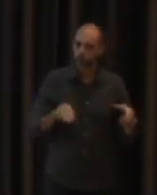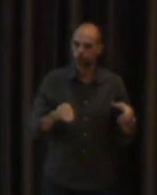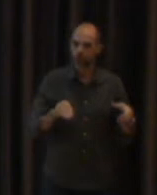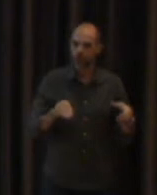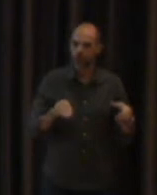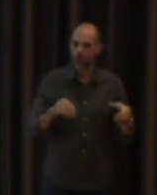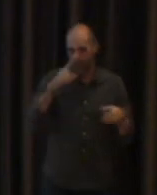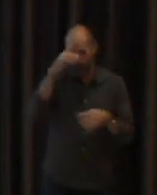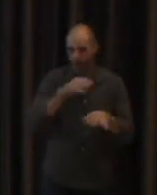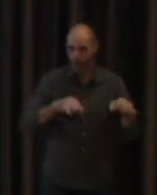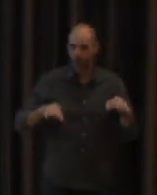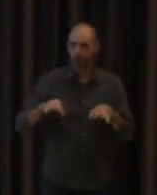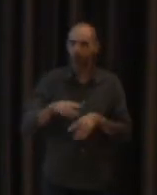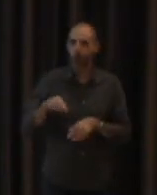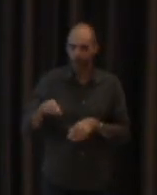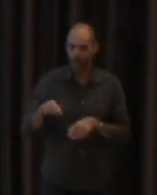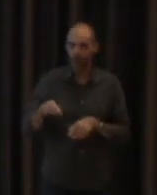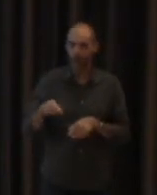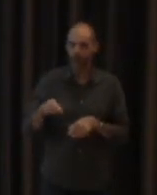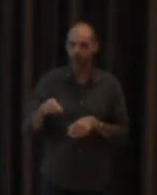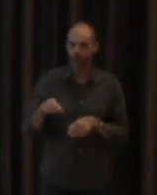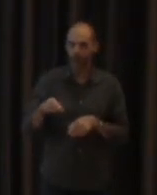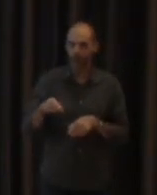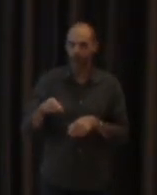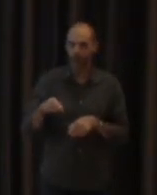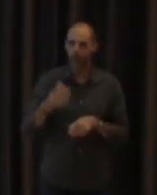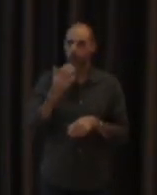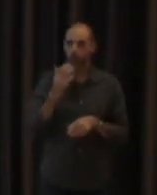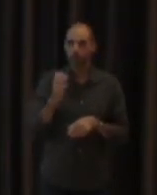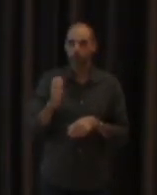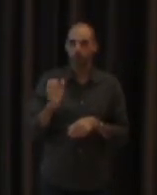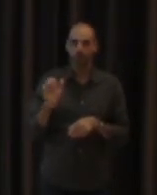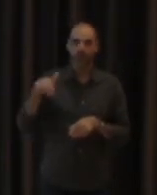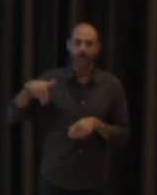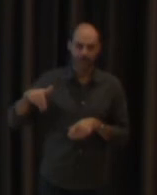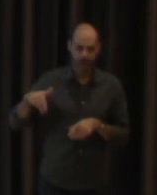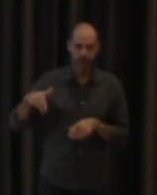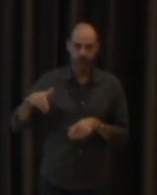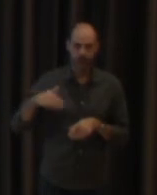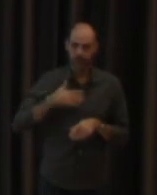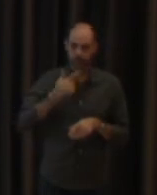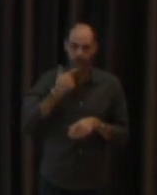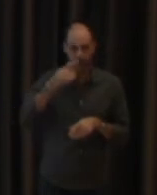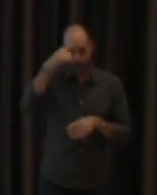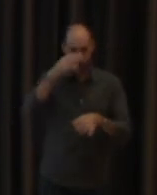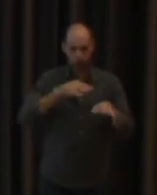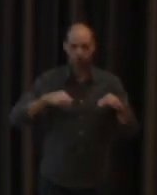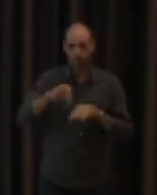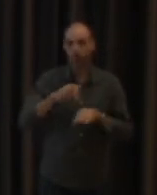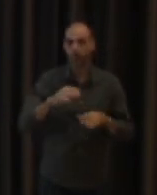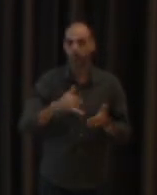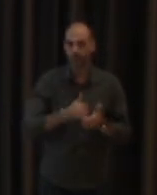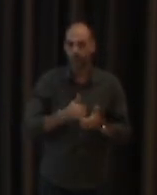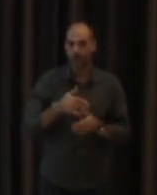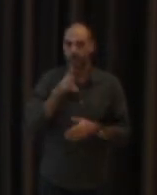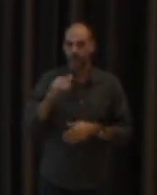que representa els sintagmes preposicionals encapçalats per la preposició amb, és a dir, el pronom feble i. I ho podem veure a